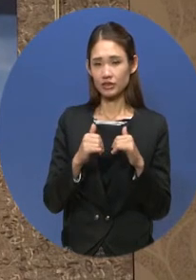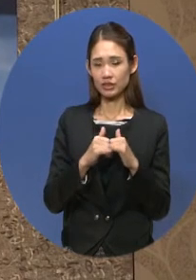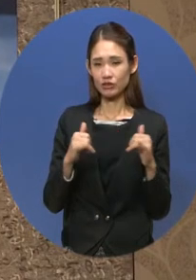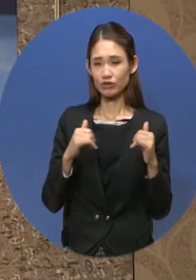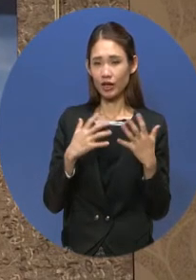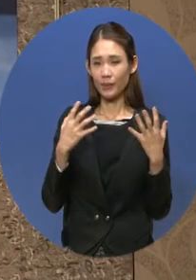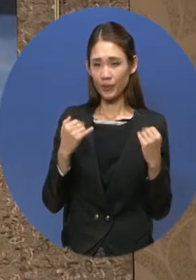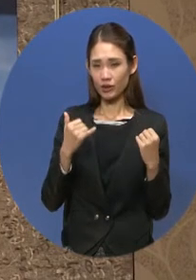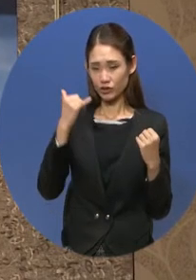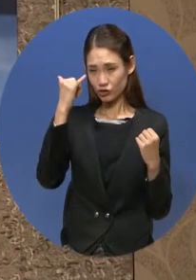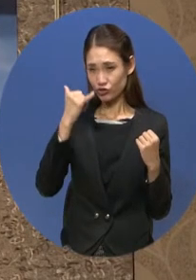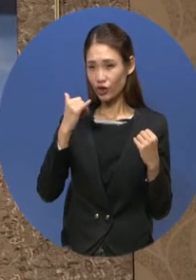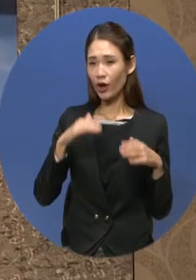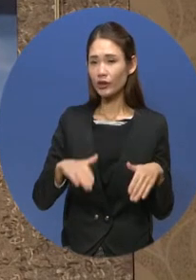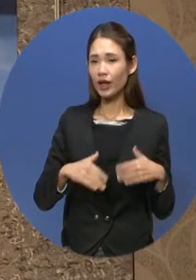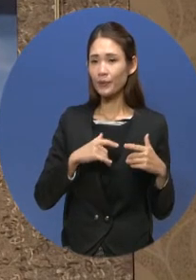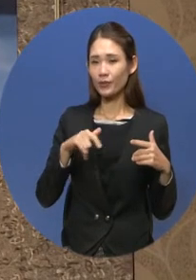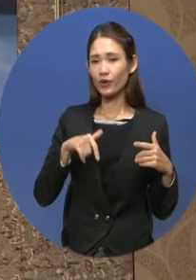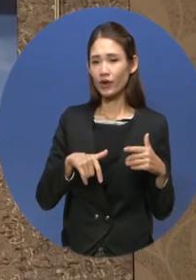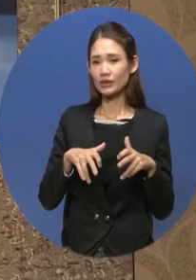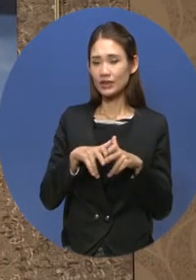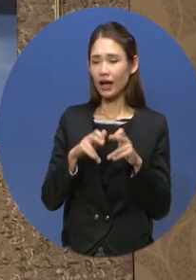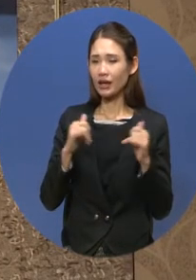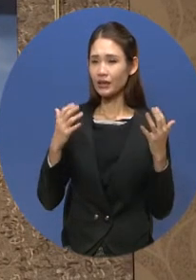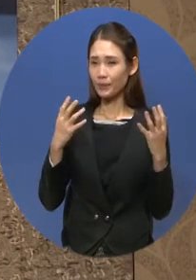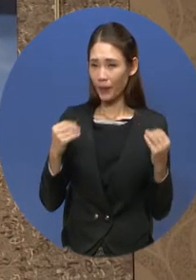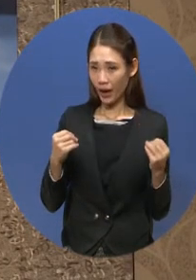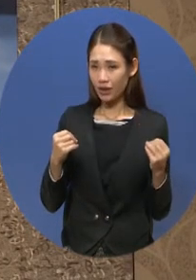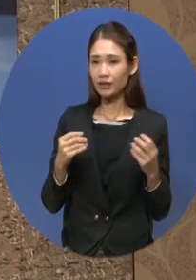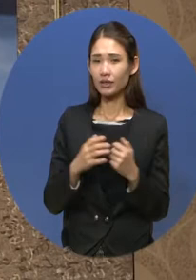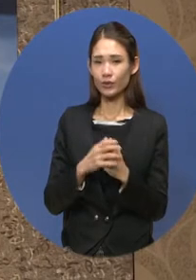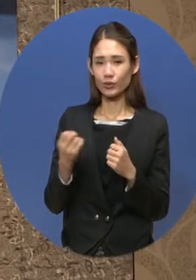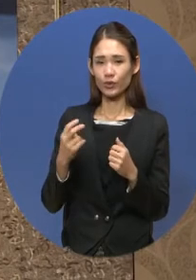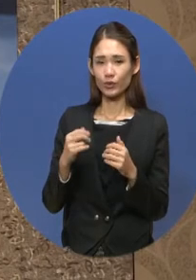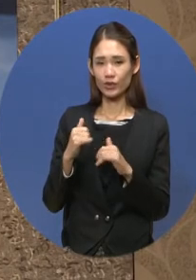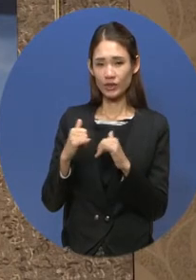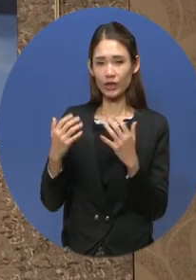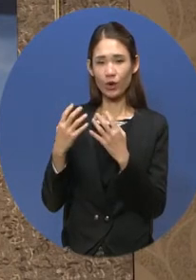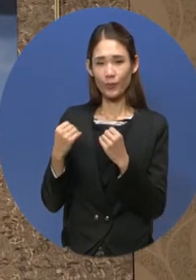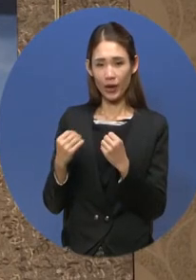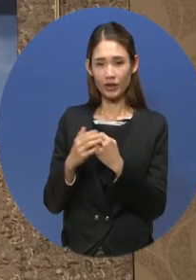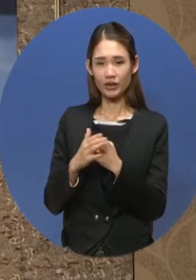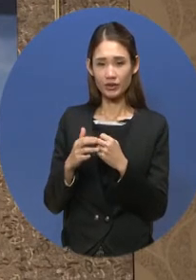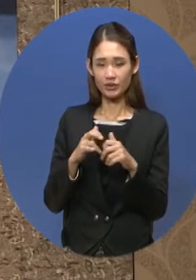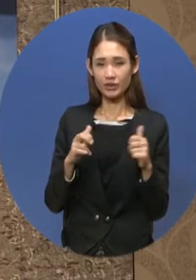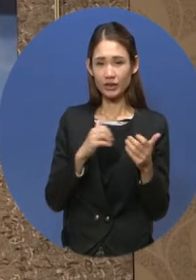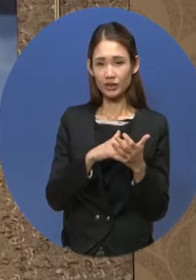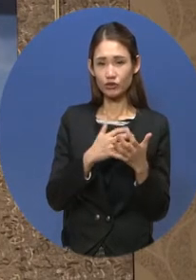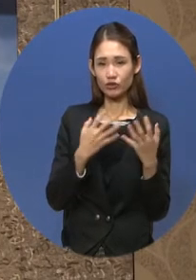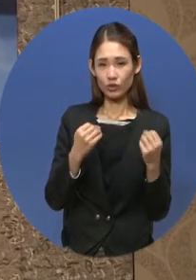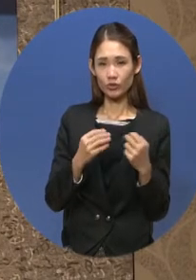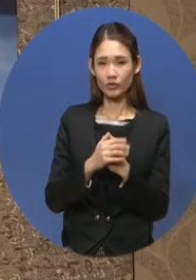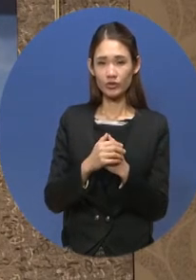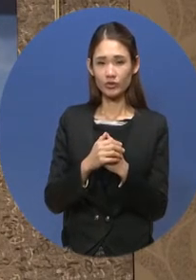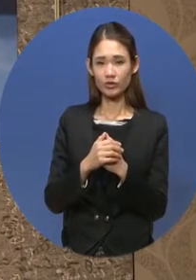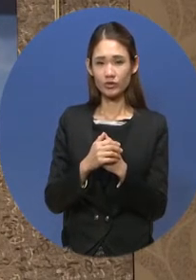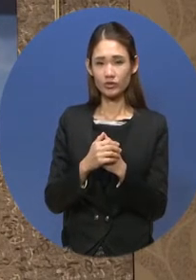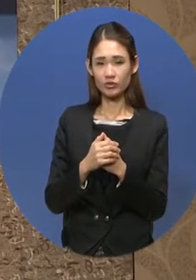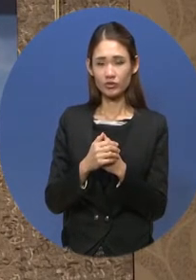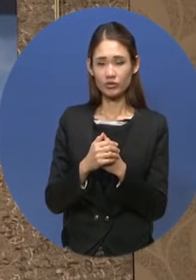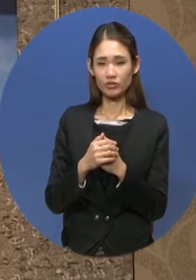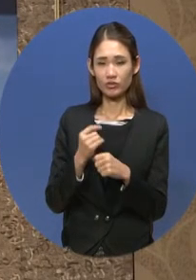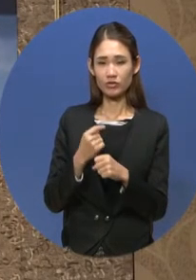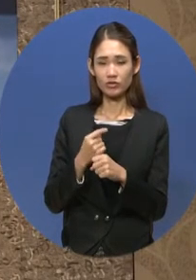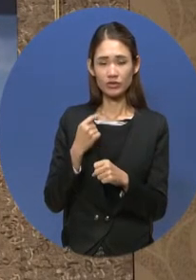많은 충청남도에 장애인이 또 많이 살고 있고요. 또 이제 인구가 많으니까 아무래도 장애인도 그렇죠. 많이 있겠죠. 예. 그리고